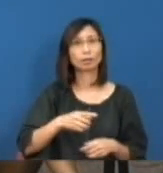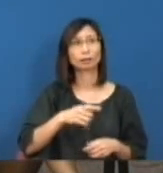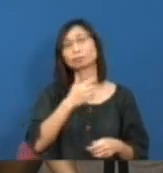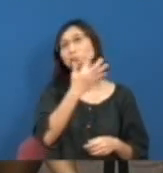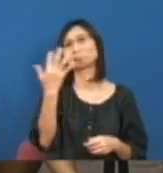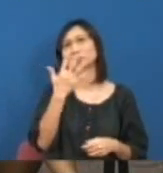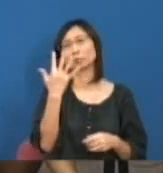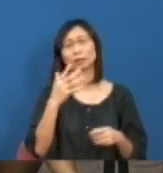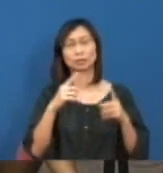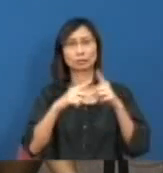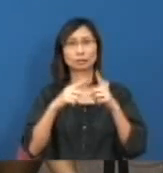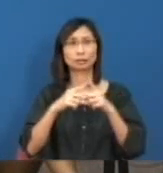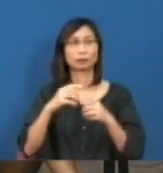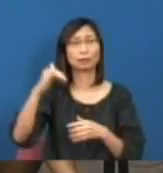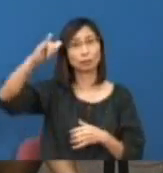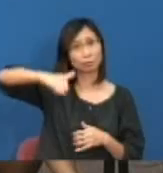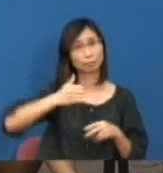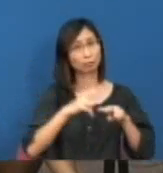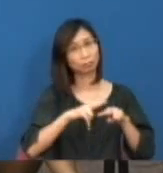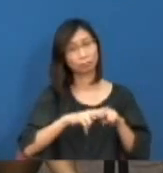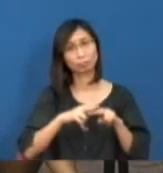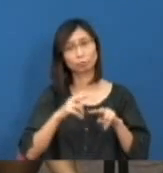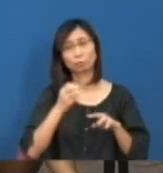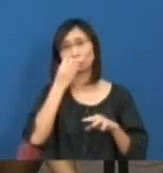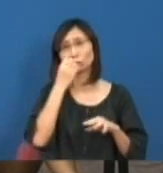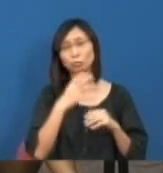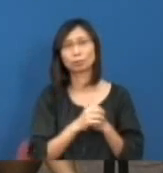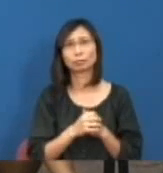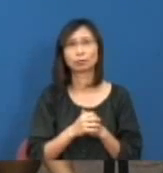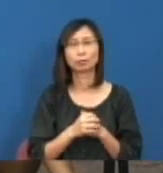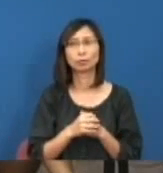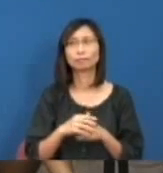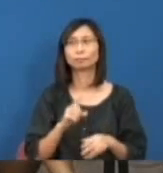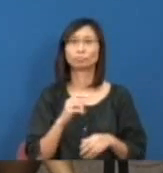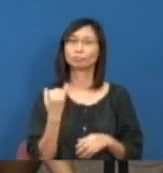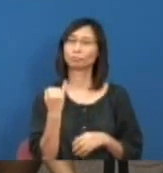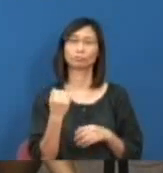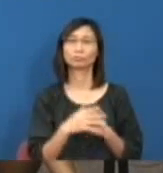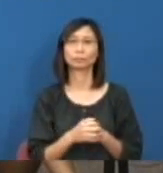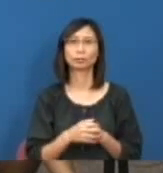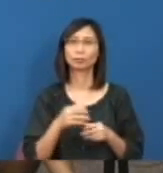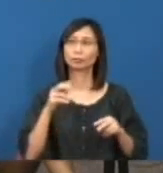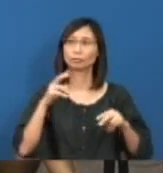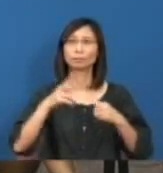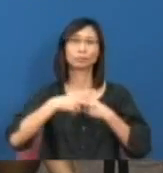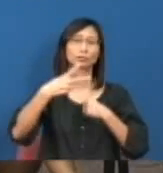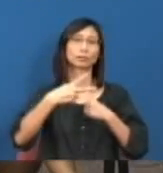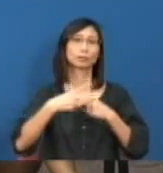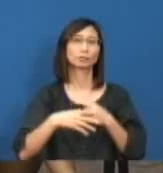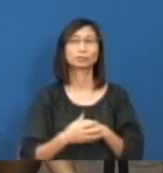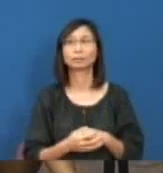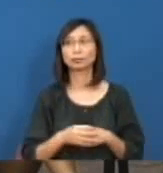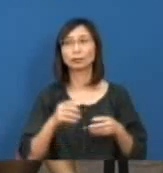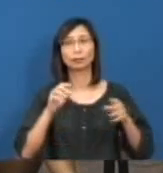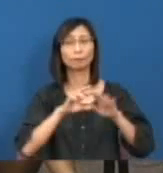一個成百萬人嘅大遊行，咁即係冇得搞啦，以後。 唔使玩啦， 唔使玩啦。第一、第二，共產黨邊度得閒搞香港啊？自